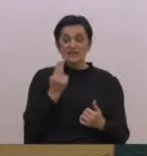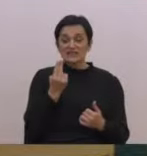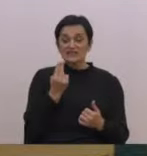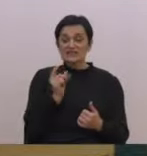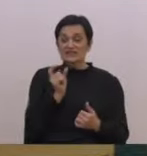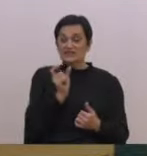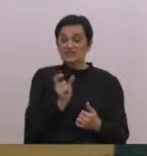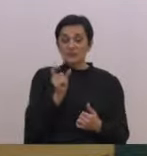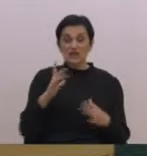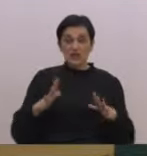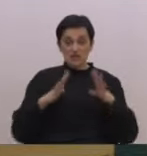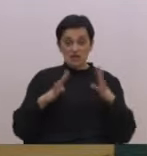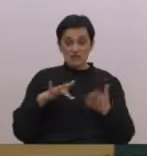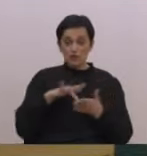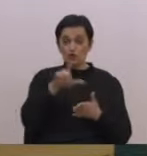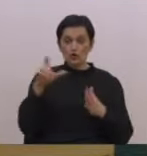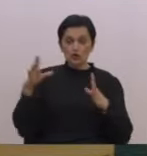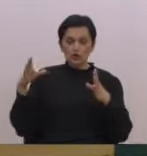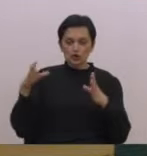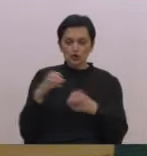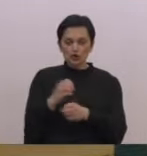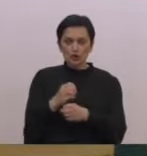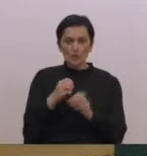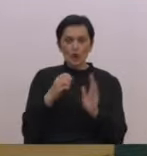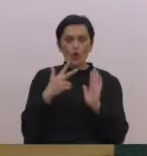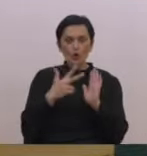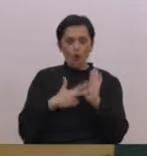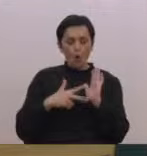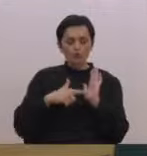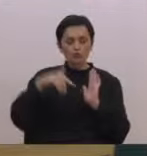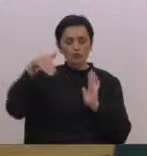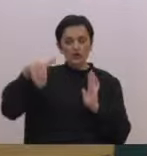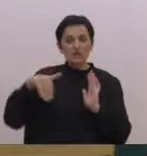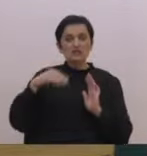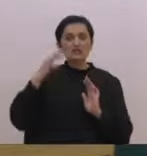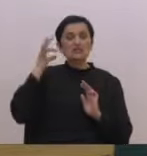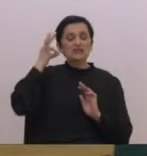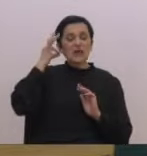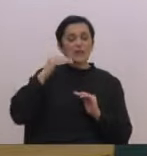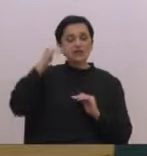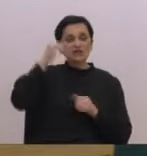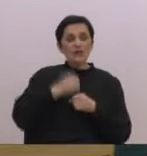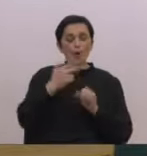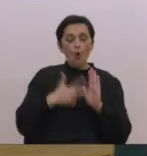ვთქვათ ხო იმერეთის მოსახლეობა შემცირდა 87000 სამეგრელო ზემოსვანეთის